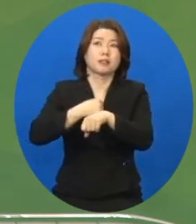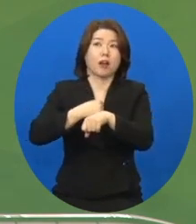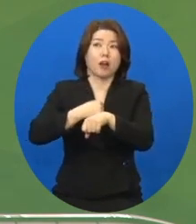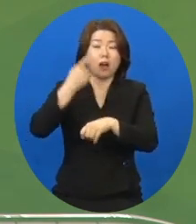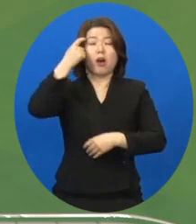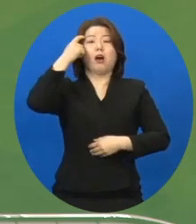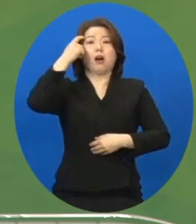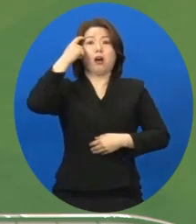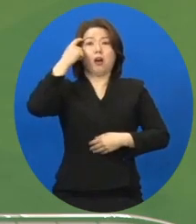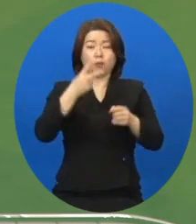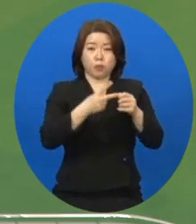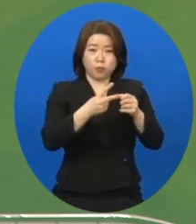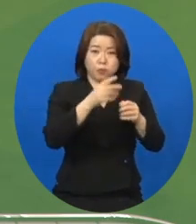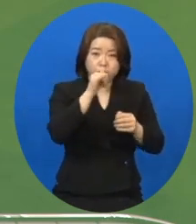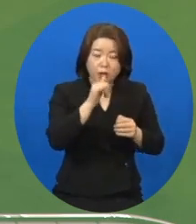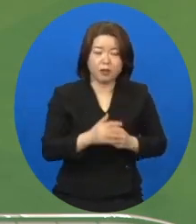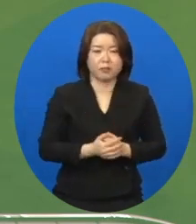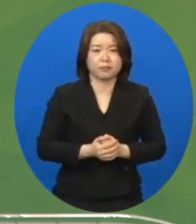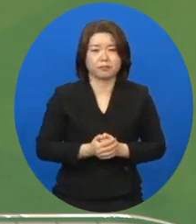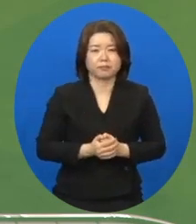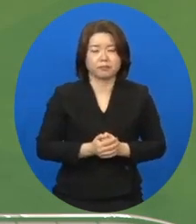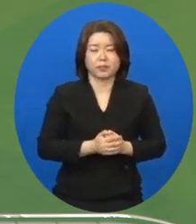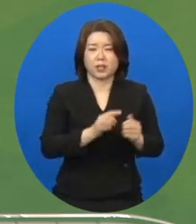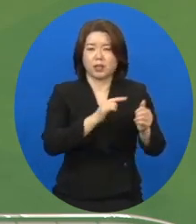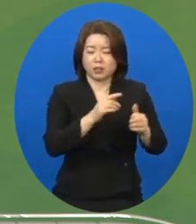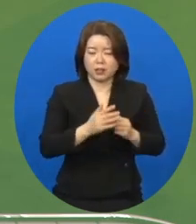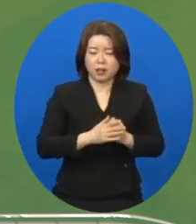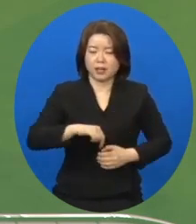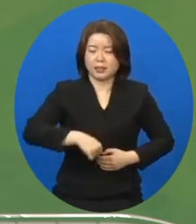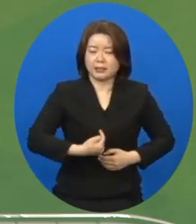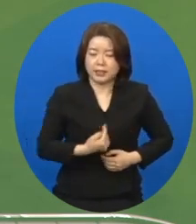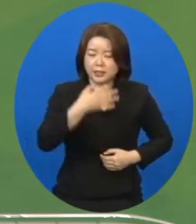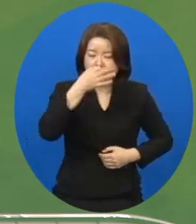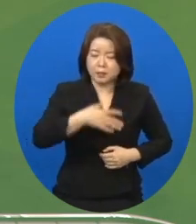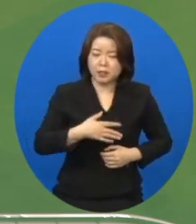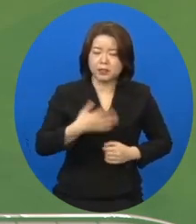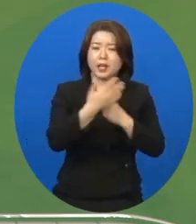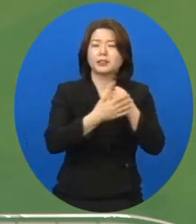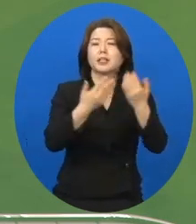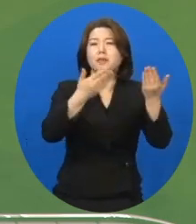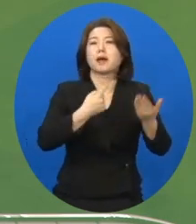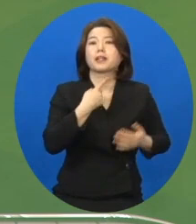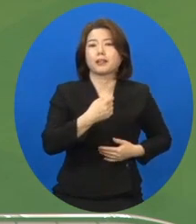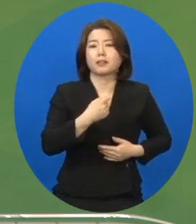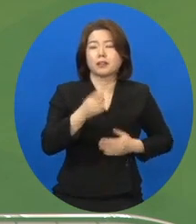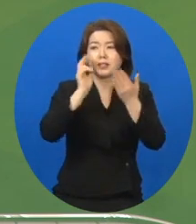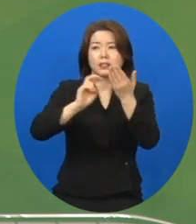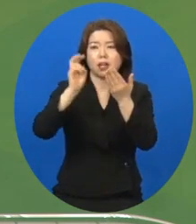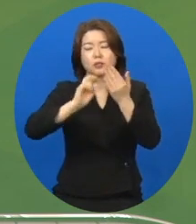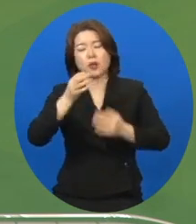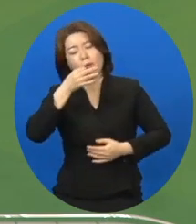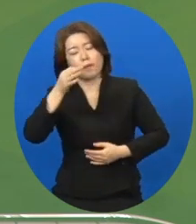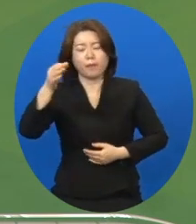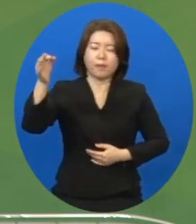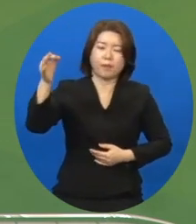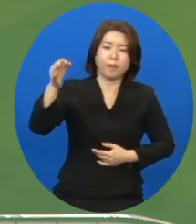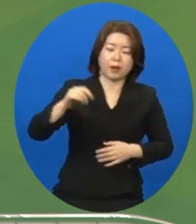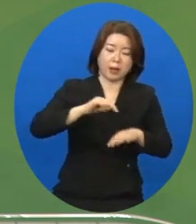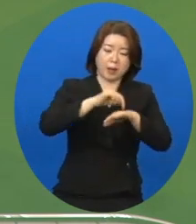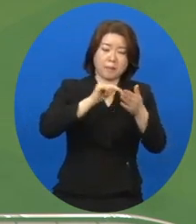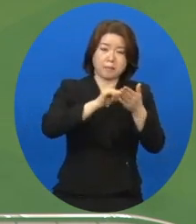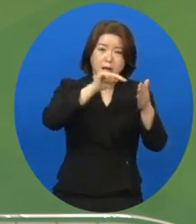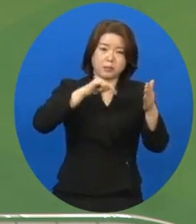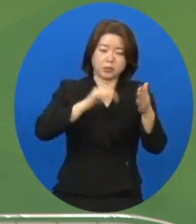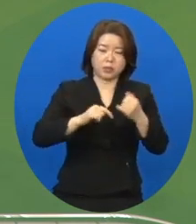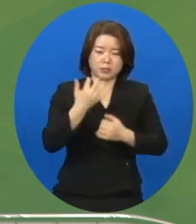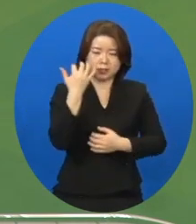그래서 그분이 자기가 힘들 때 은혜 받았던 찬송을 부르기 시작한 거예요. 마음속에는 음란한